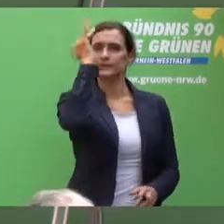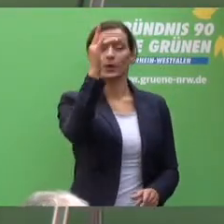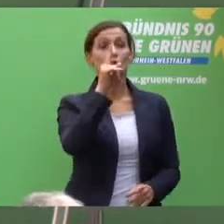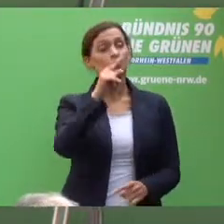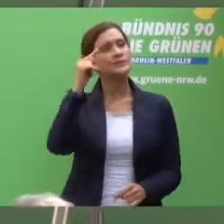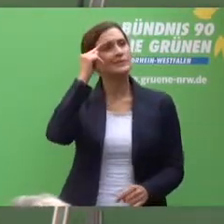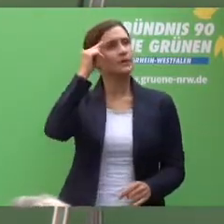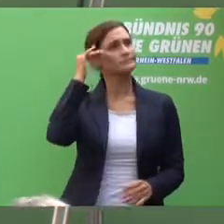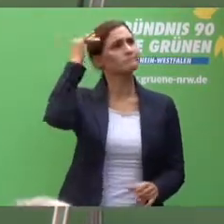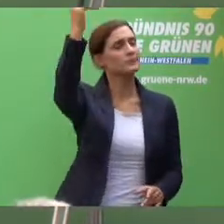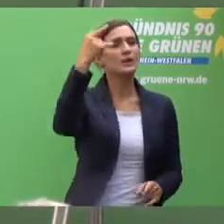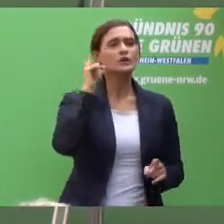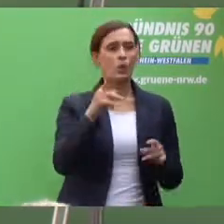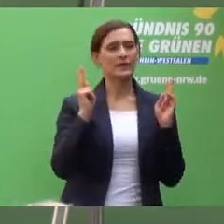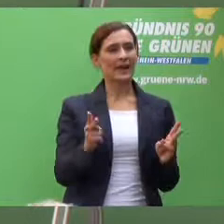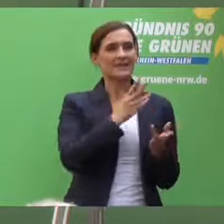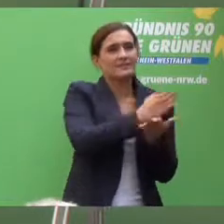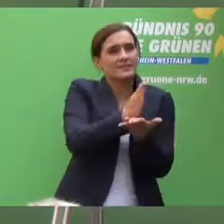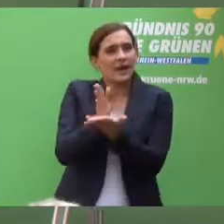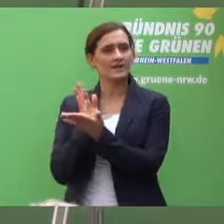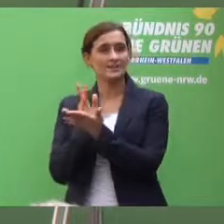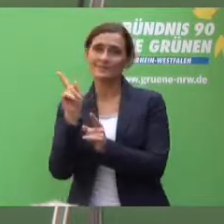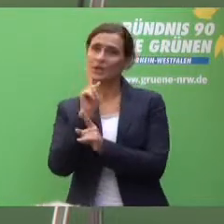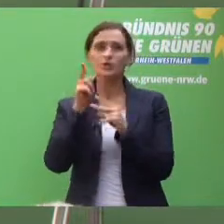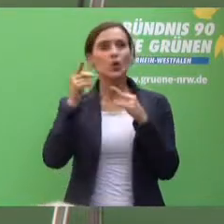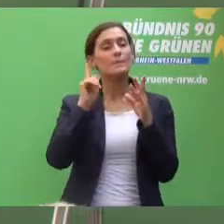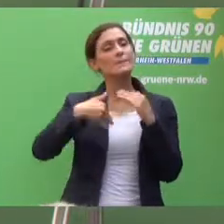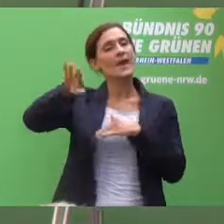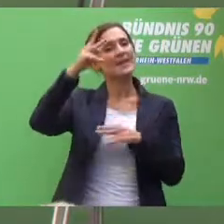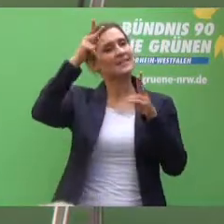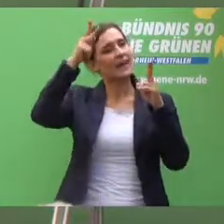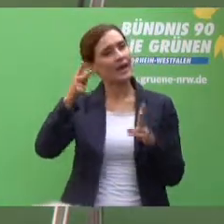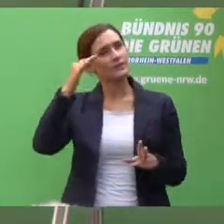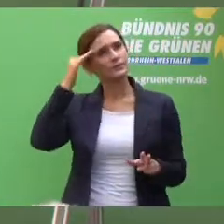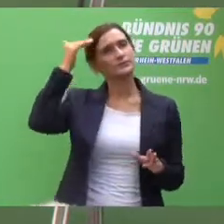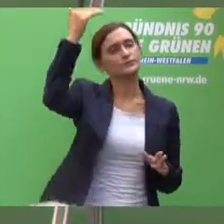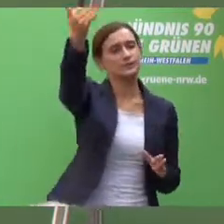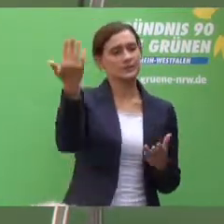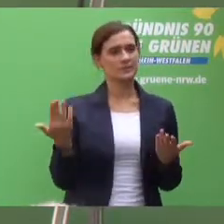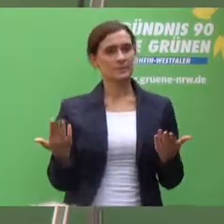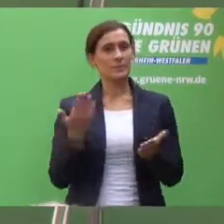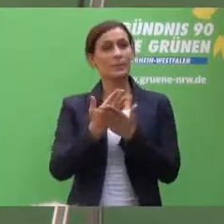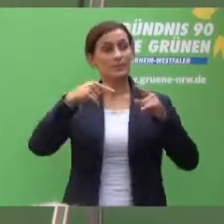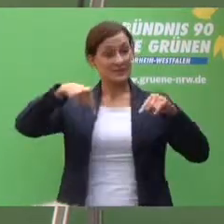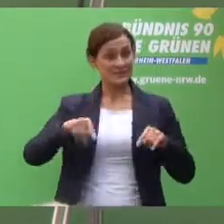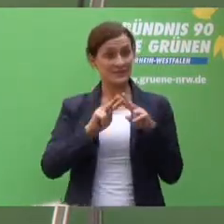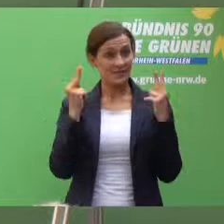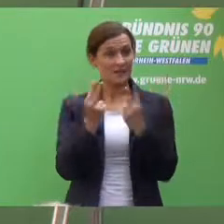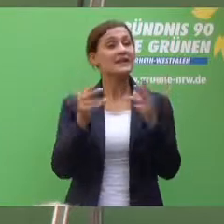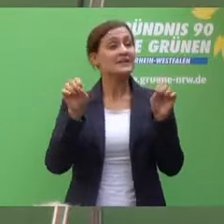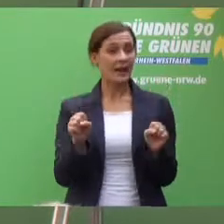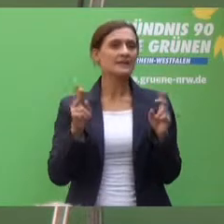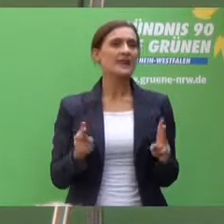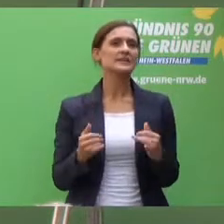von Verteilgerechtigkeit. Gerechtigkeit kann es in dieser Welt nur geben, wenn